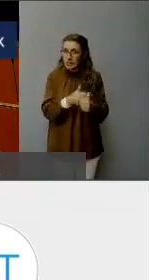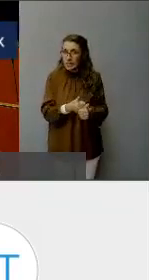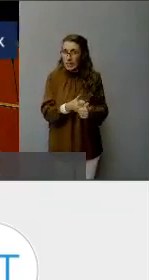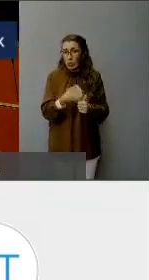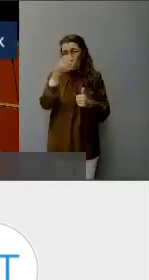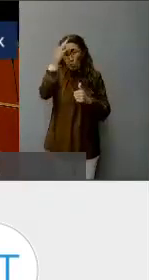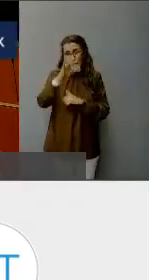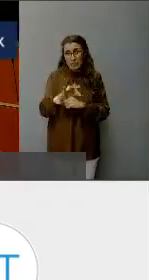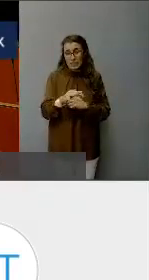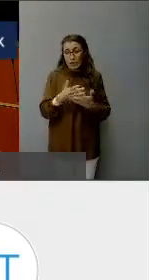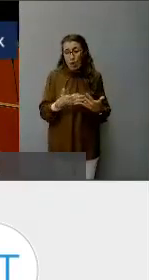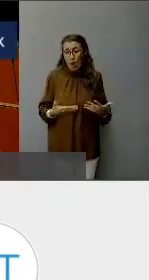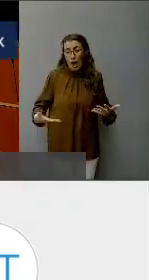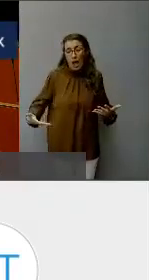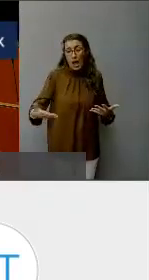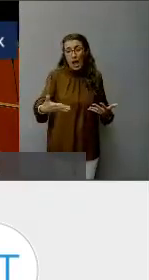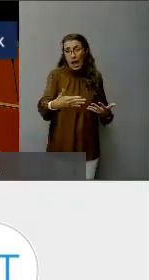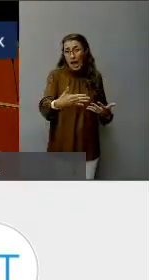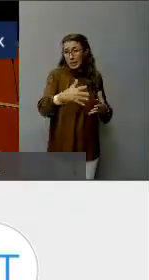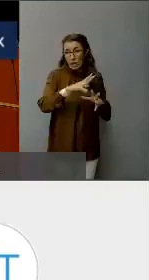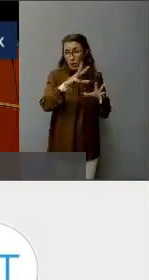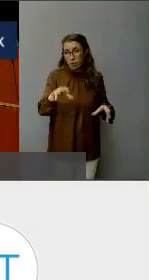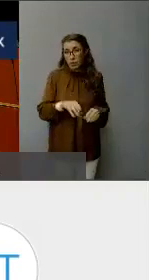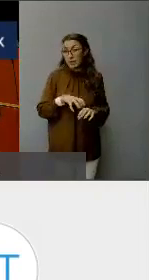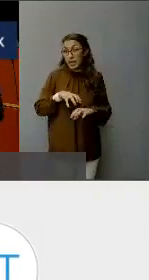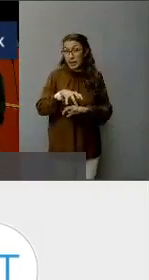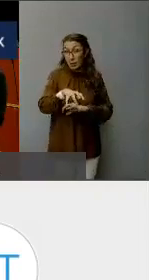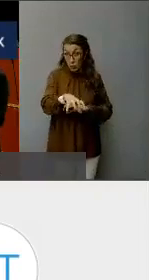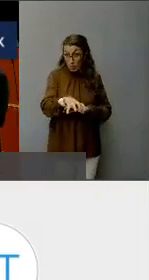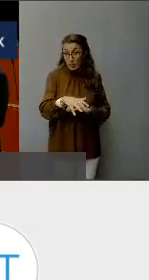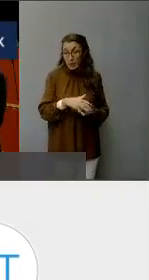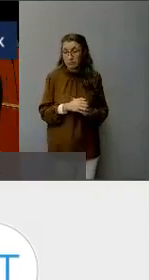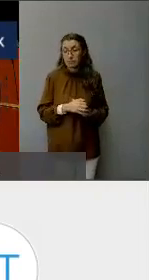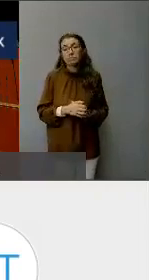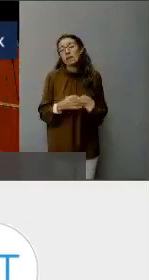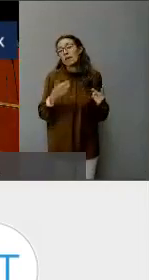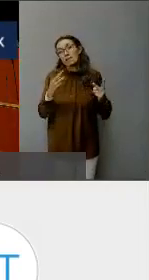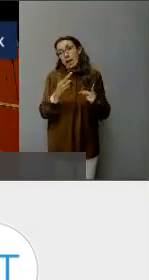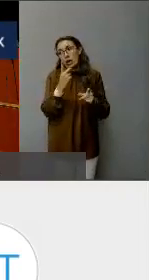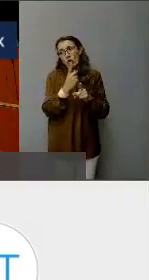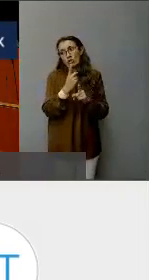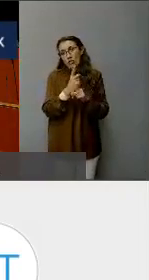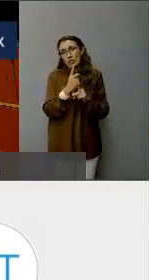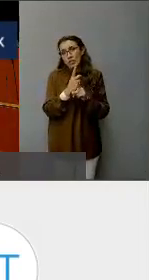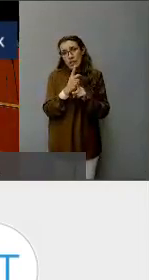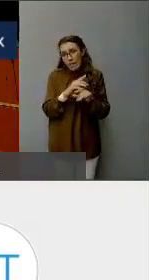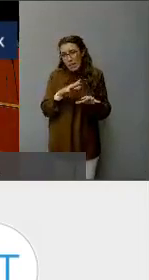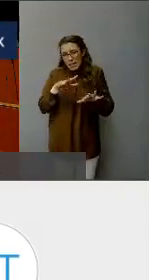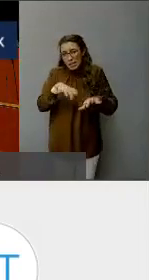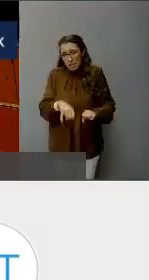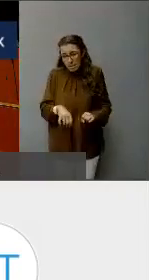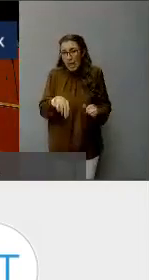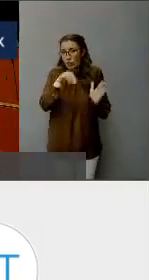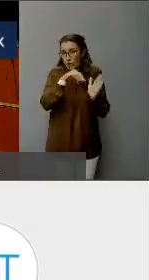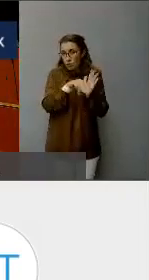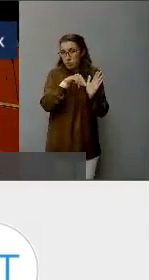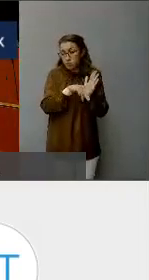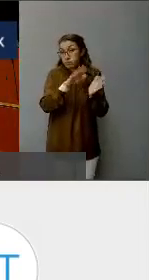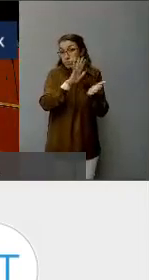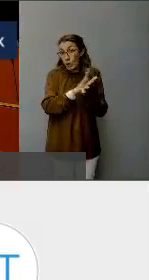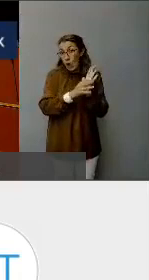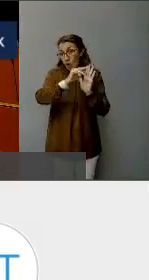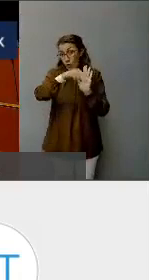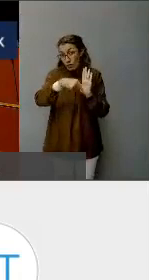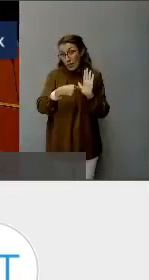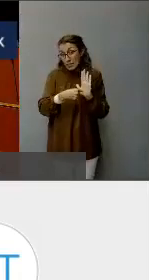cioè in parte questo c'è in parte ma deve esserci l'impegno nella convenzione molto chiaro rispetto al